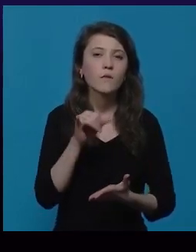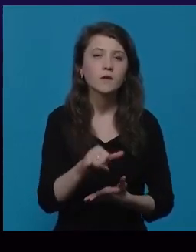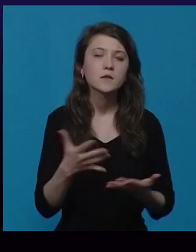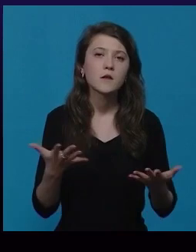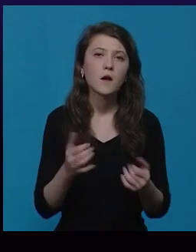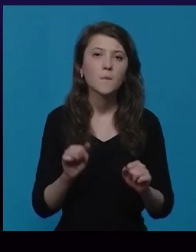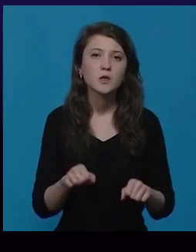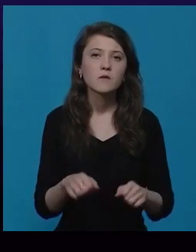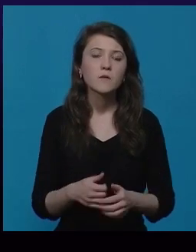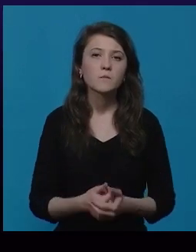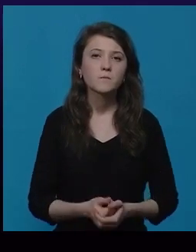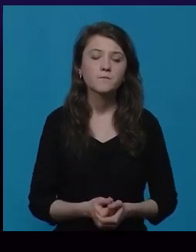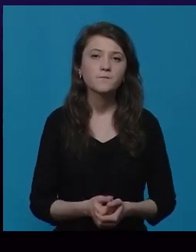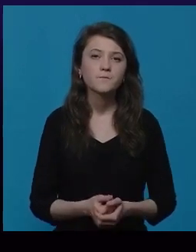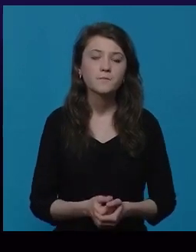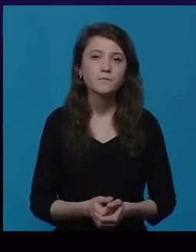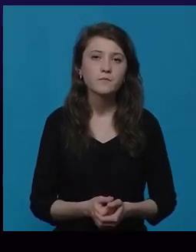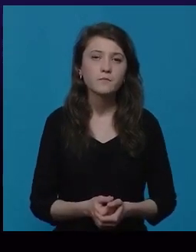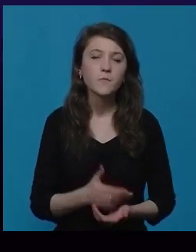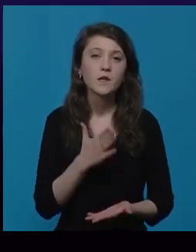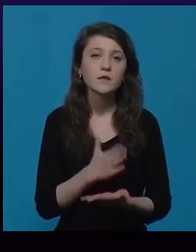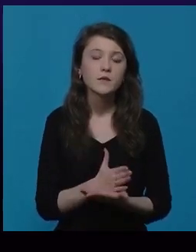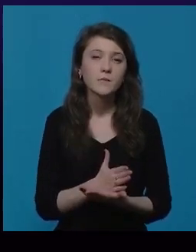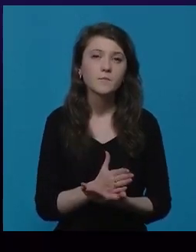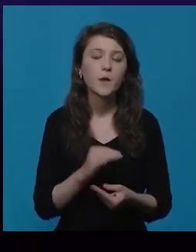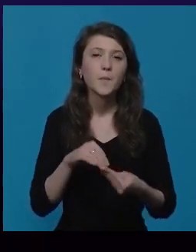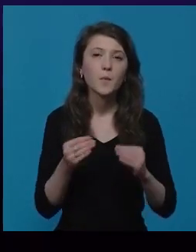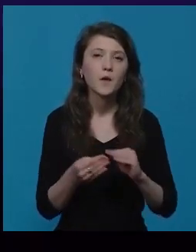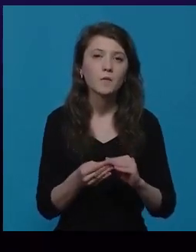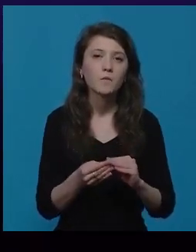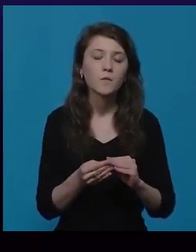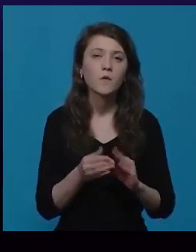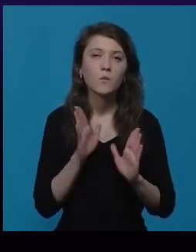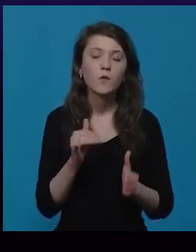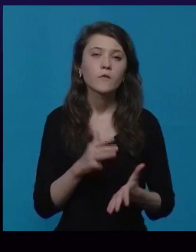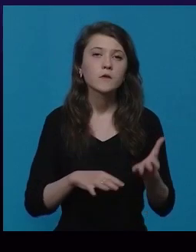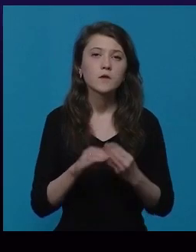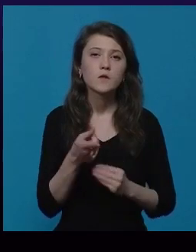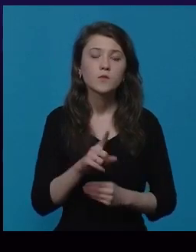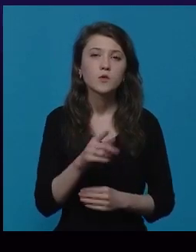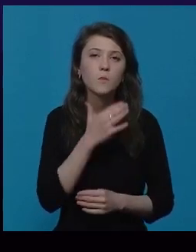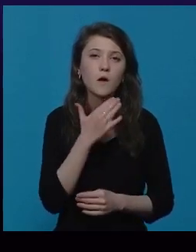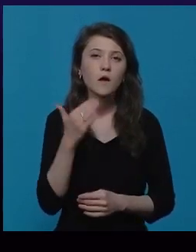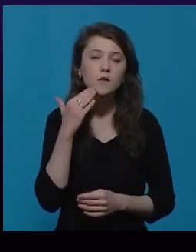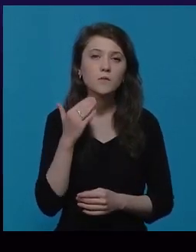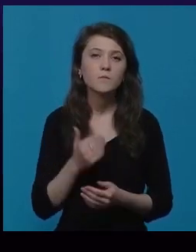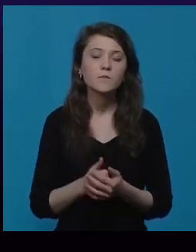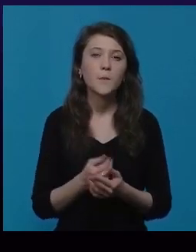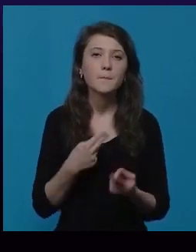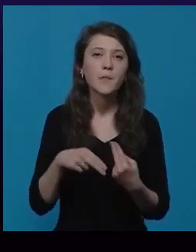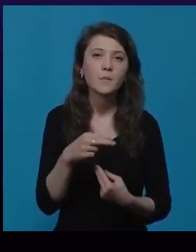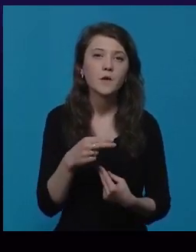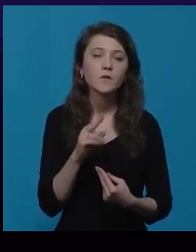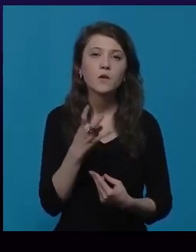можливо? Ну, дивіться, є проблема, вона буде всіх, тому що багато дрібних підприємців не доплатили.